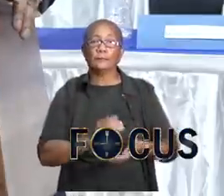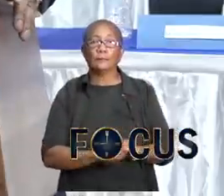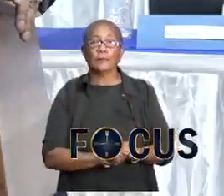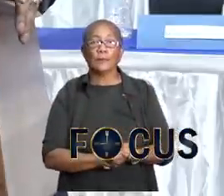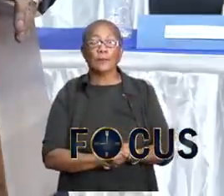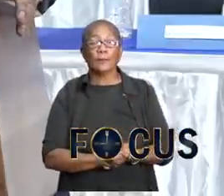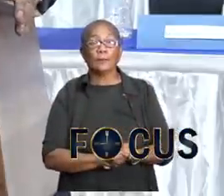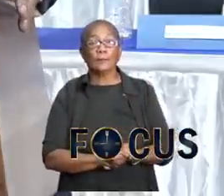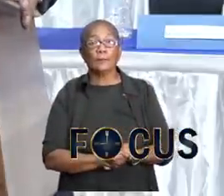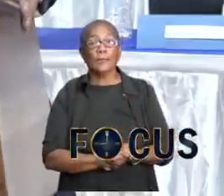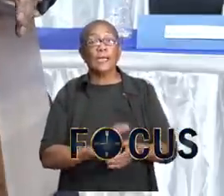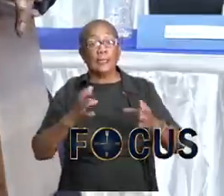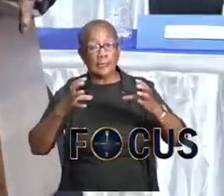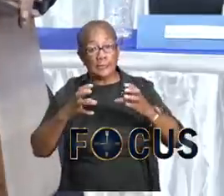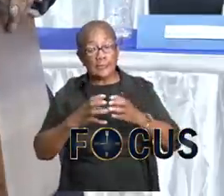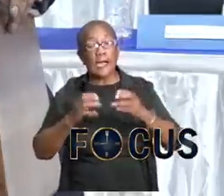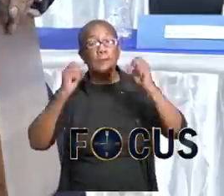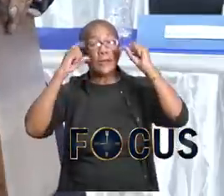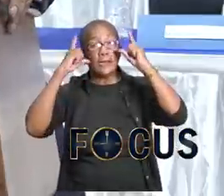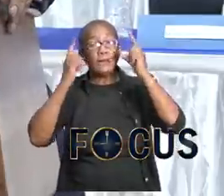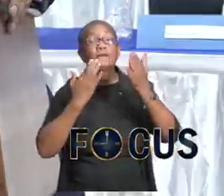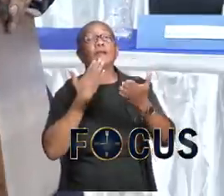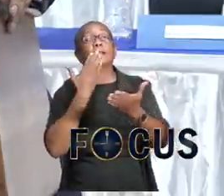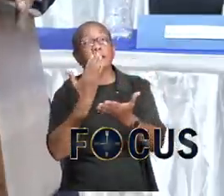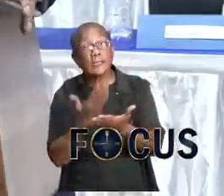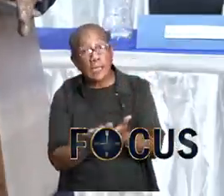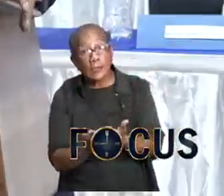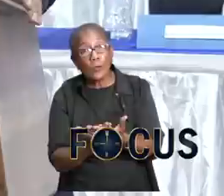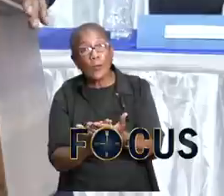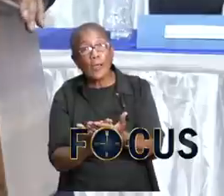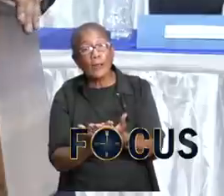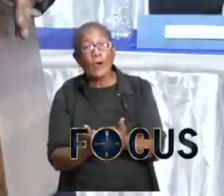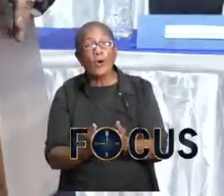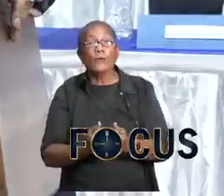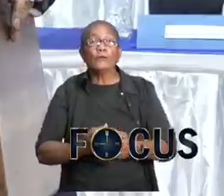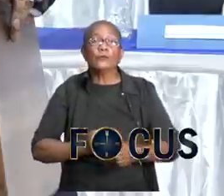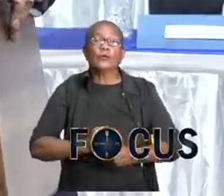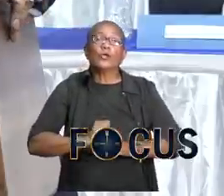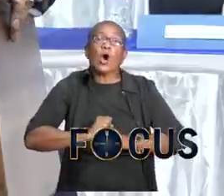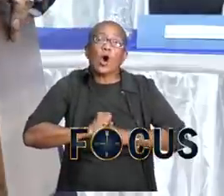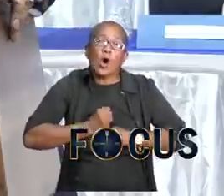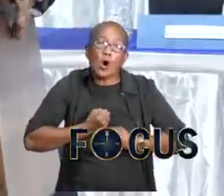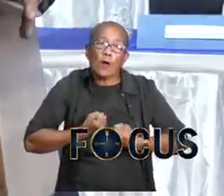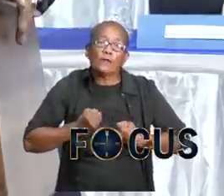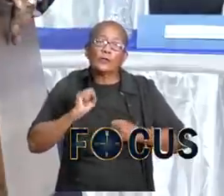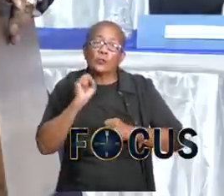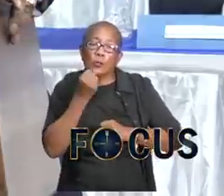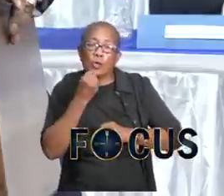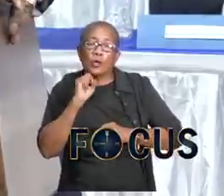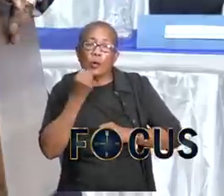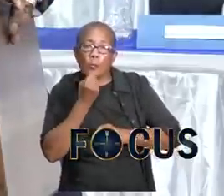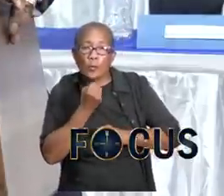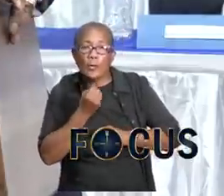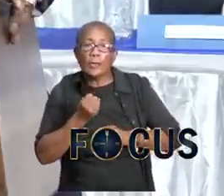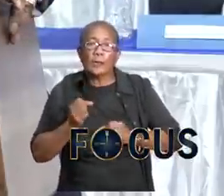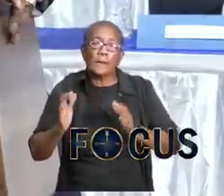Laat ik de samenleving ook bedanken voor de offers die de samenleving brengt.